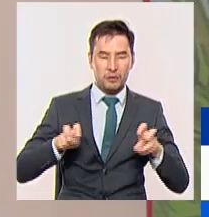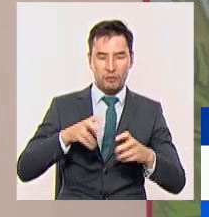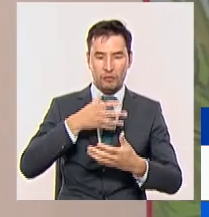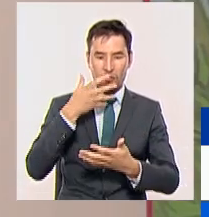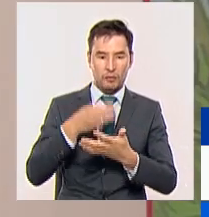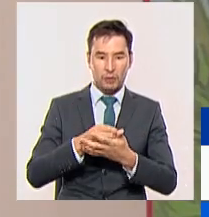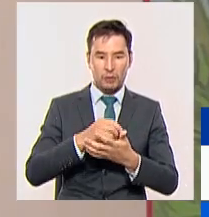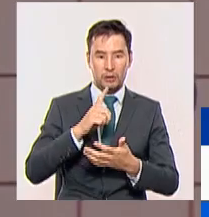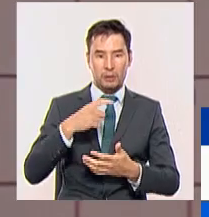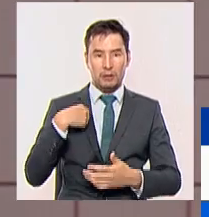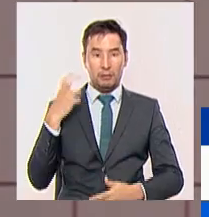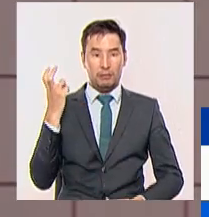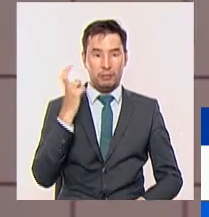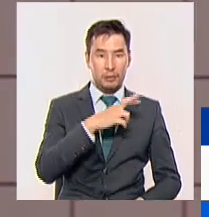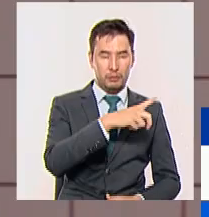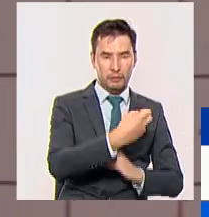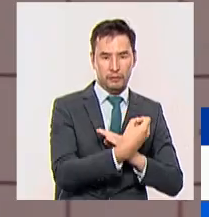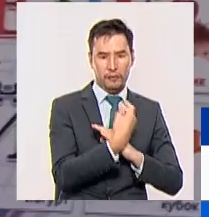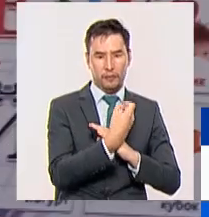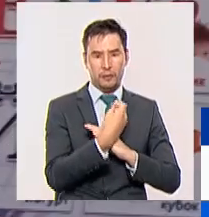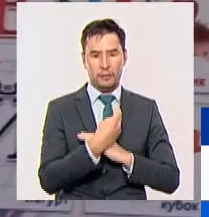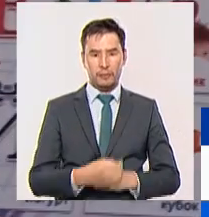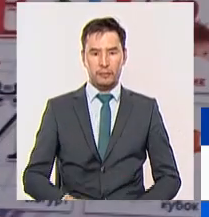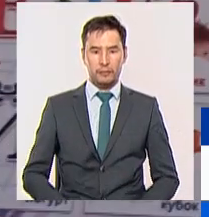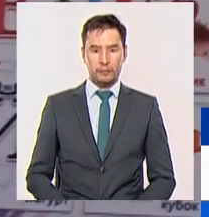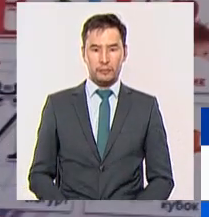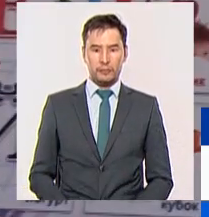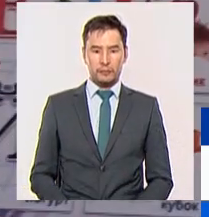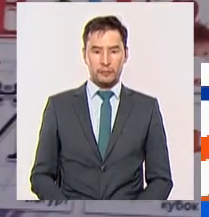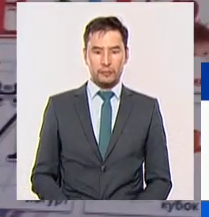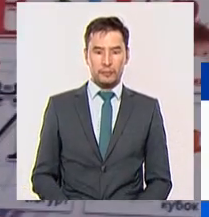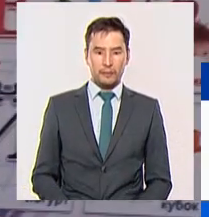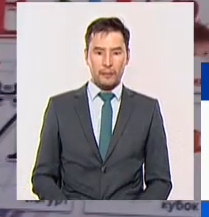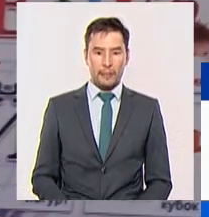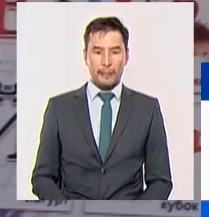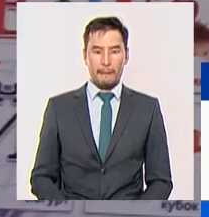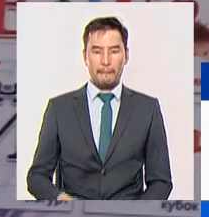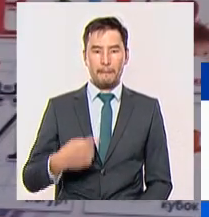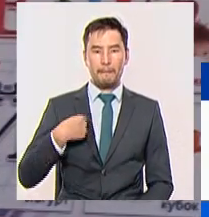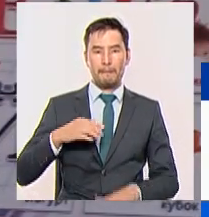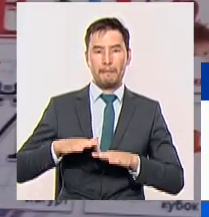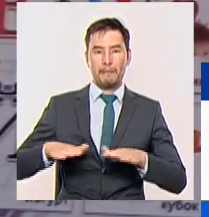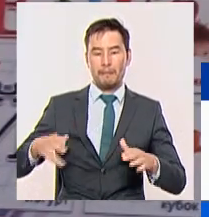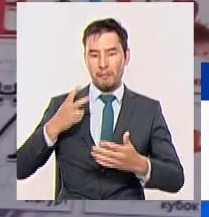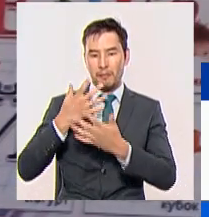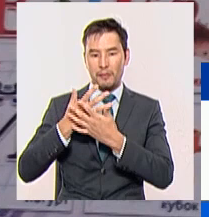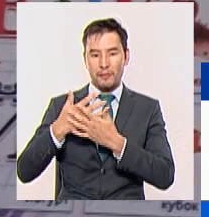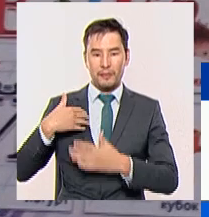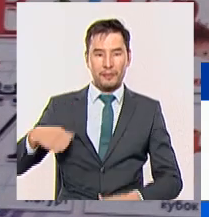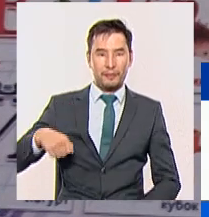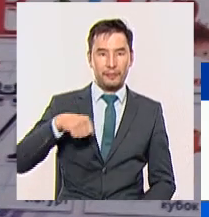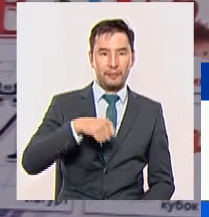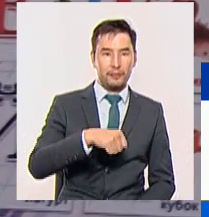кіргізбей қойғандары жаныма батты деп отыр. Мен балашағыма мектепті көрсетпек болып келгенімде, олардың бірі жалдаған